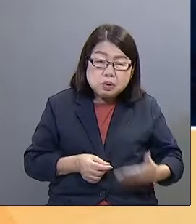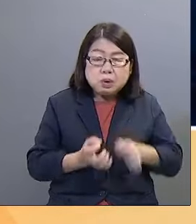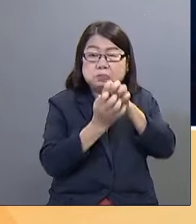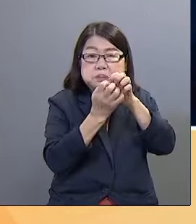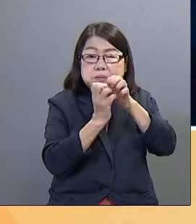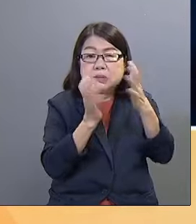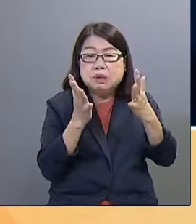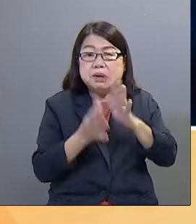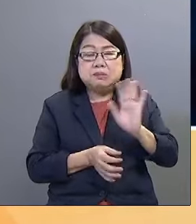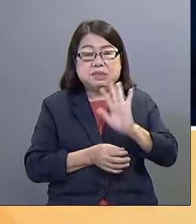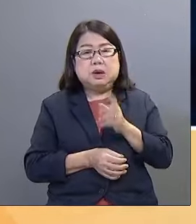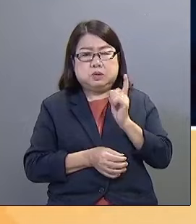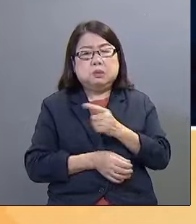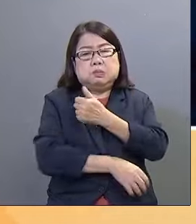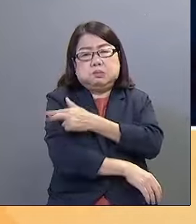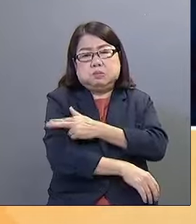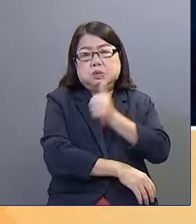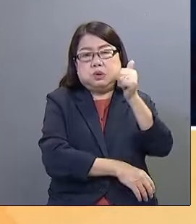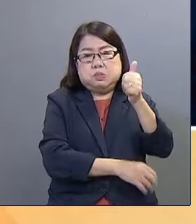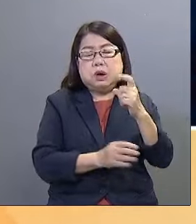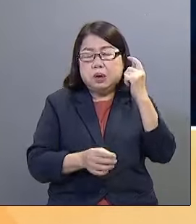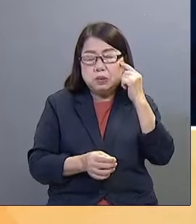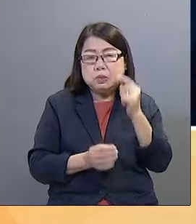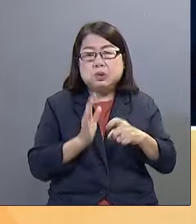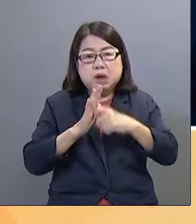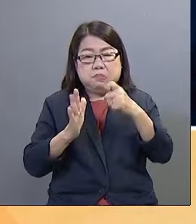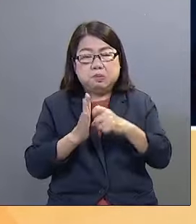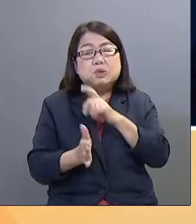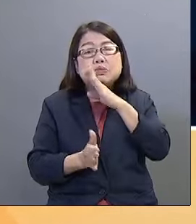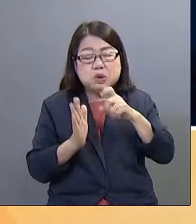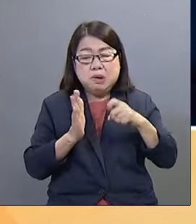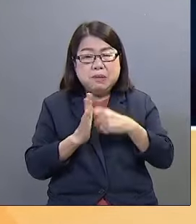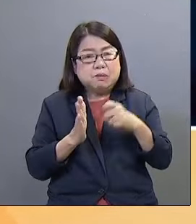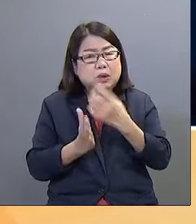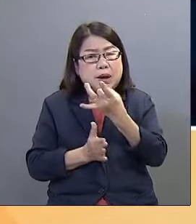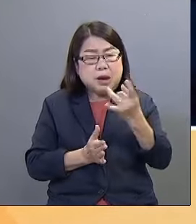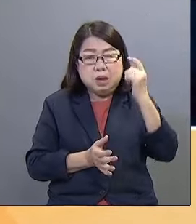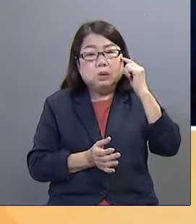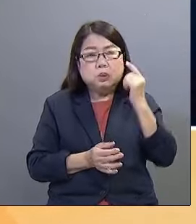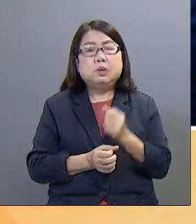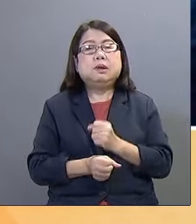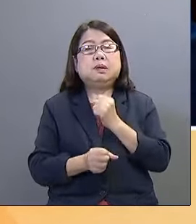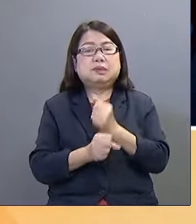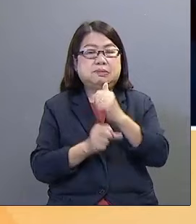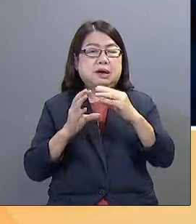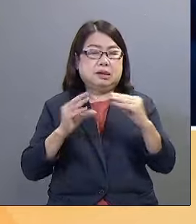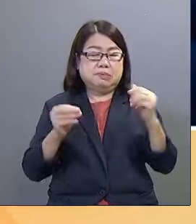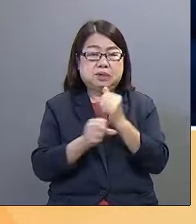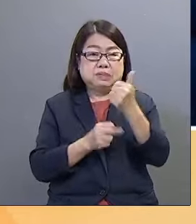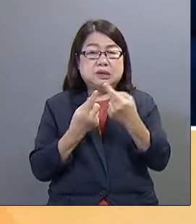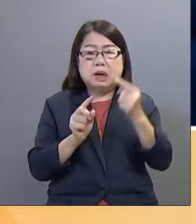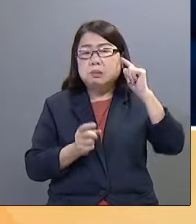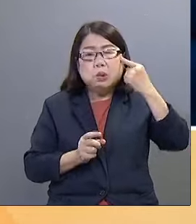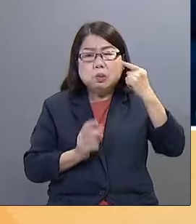such a wayเราจะสามารถแก้ได้แต่ถ้าเราไม่ทราสาเหตุทแน่นน่อนเราไมได้แ้ทสาเหตุมันก็จะไม